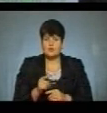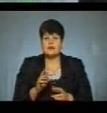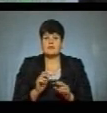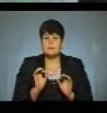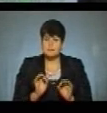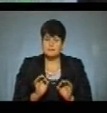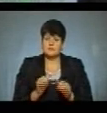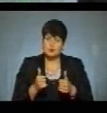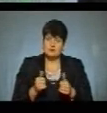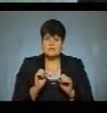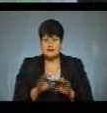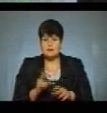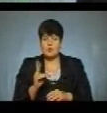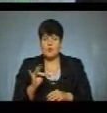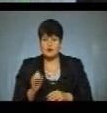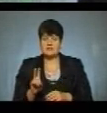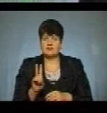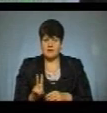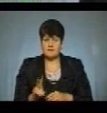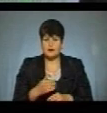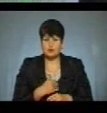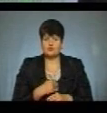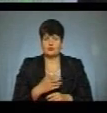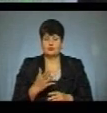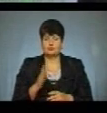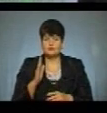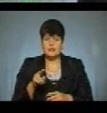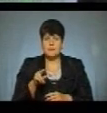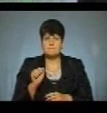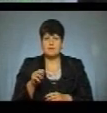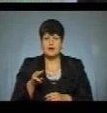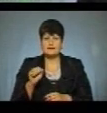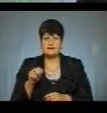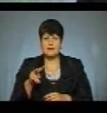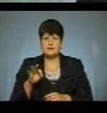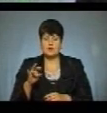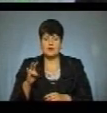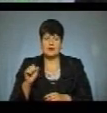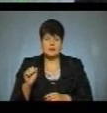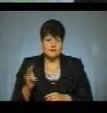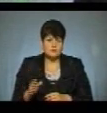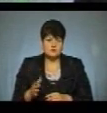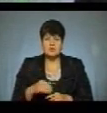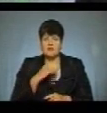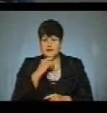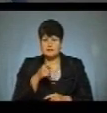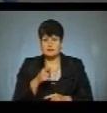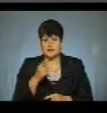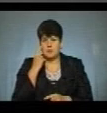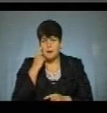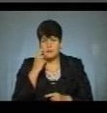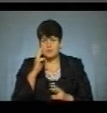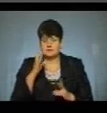все, ось уся моя підготовка. Я мрію бути патологоанатомом. Чи хватить мені балів, чи хватить мені знань для того, щоб ним стати? Я не можу знати.